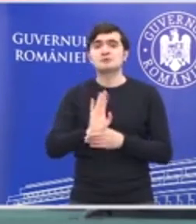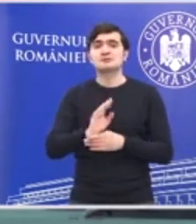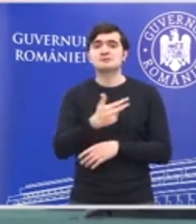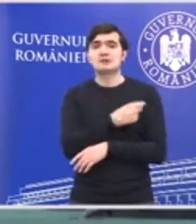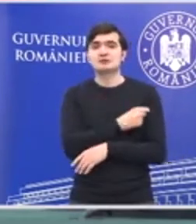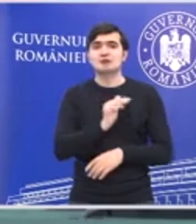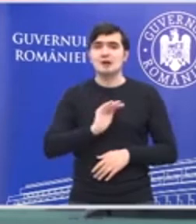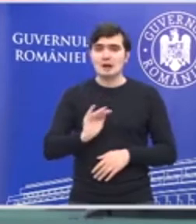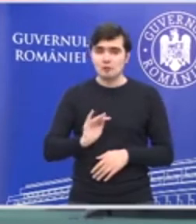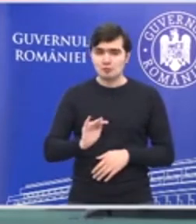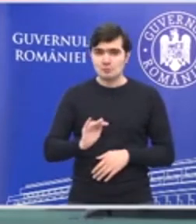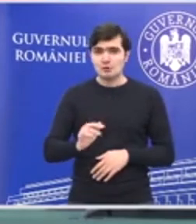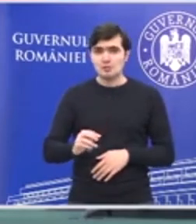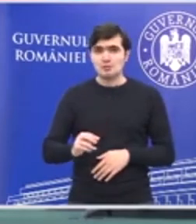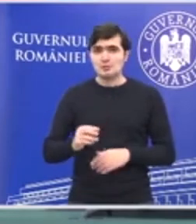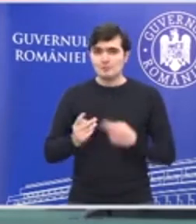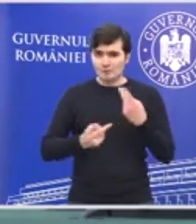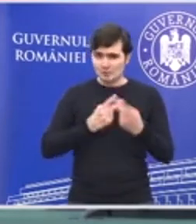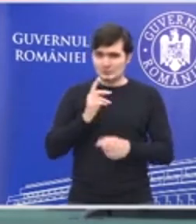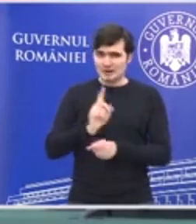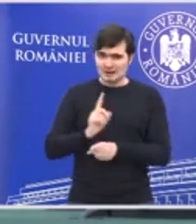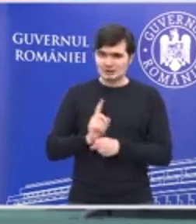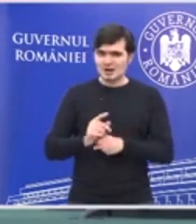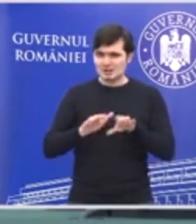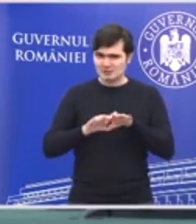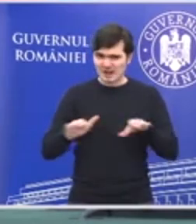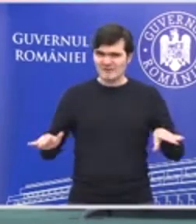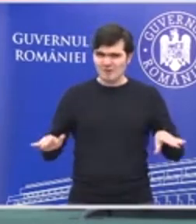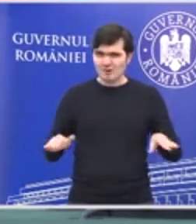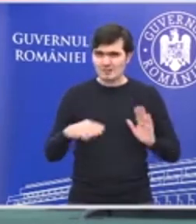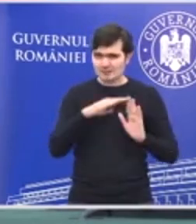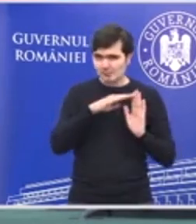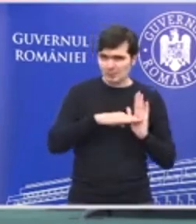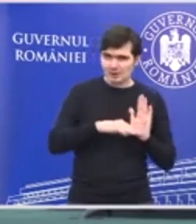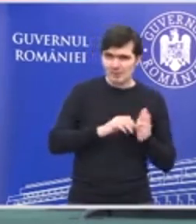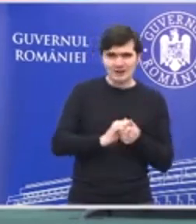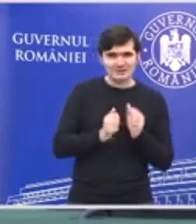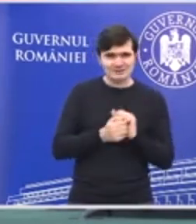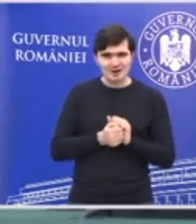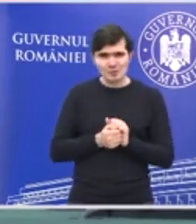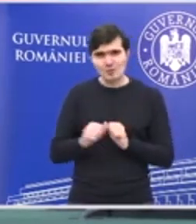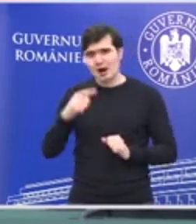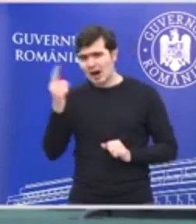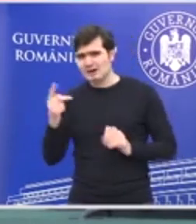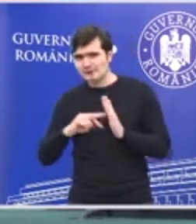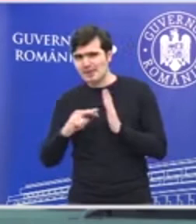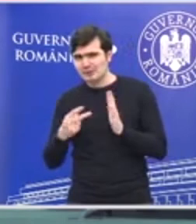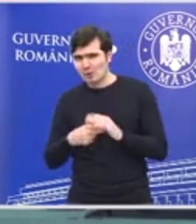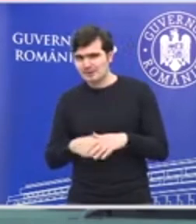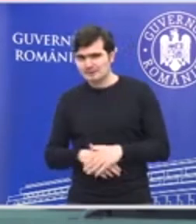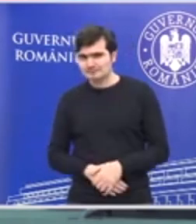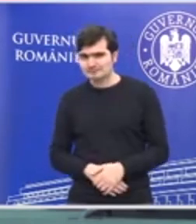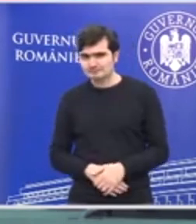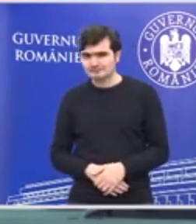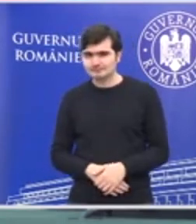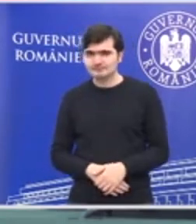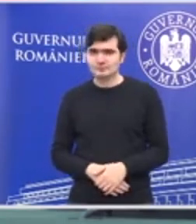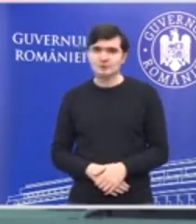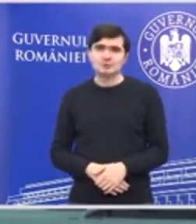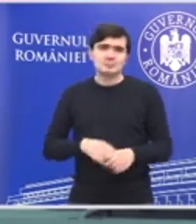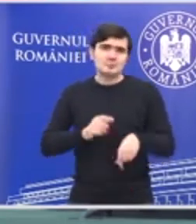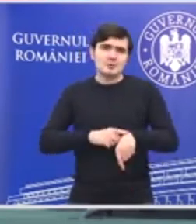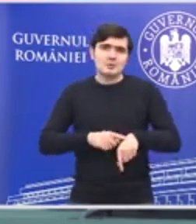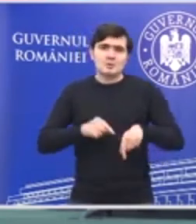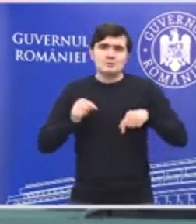Se va folosi aceeași platformă de programare sau se va apela la altă metodă? La acest